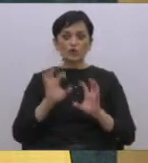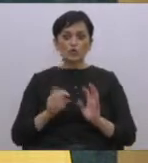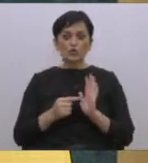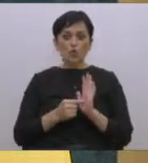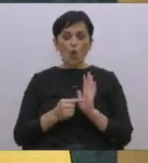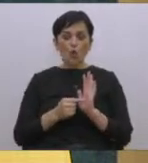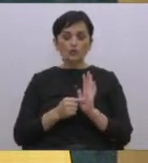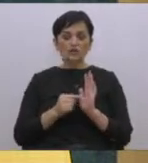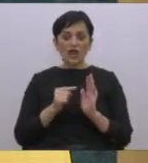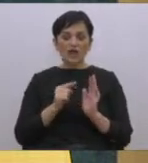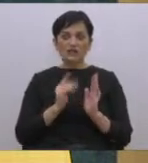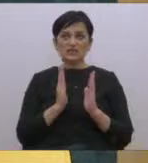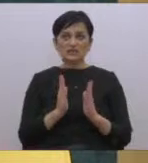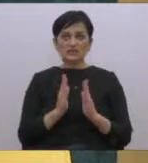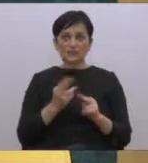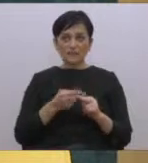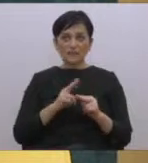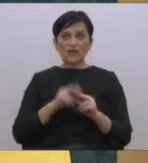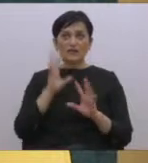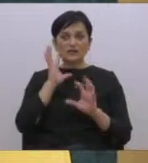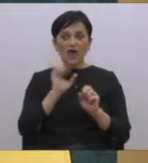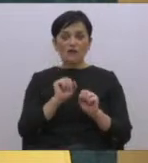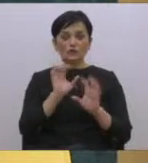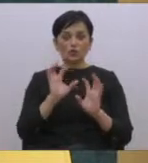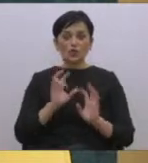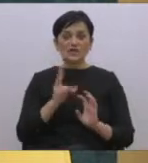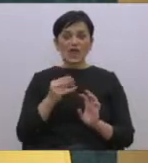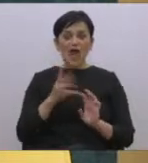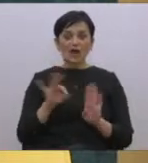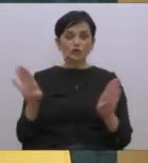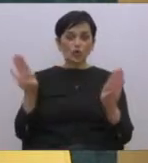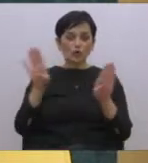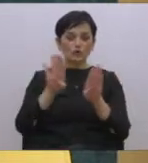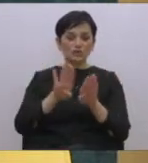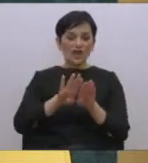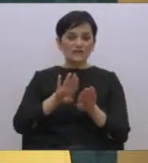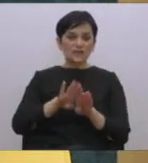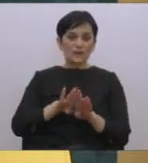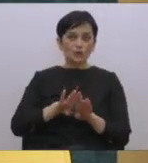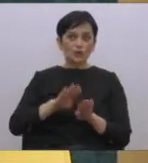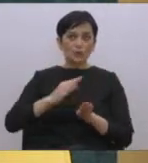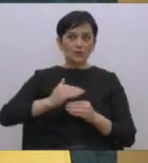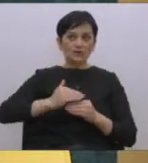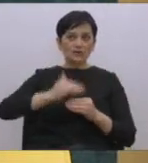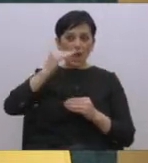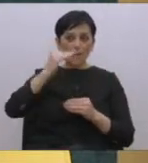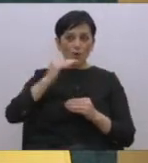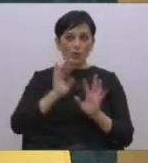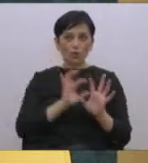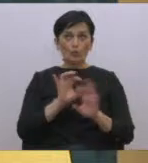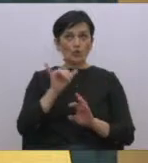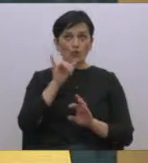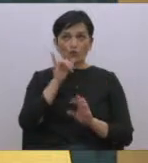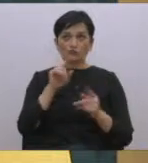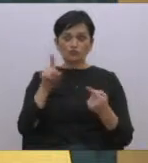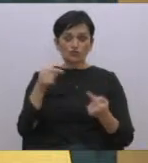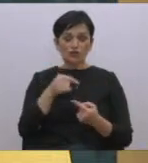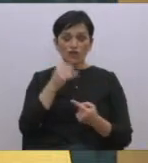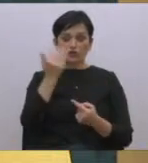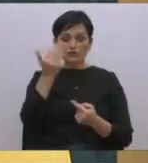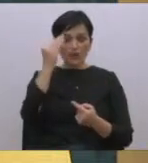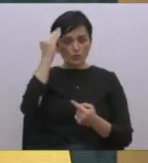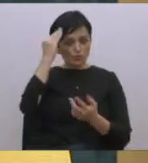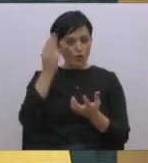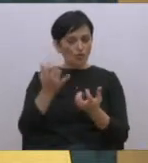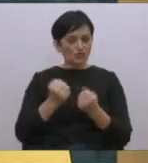da, asebe, stauda fi scodexit, uzurul hops, NATO stand, taseba dobi, zamahlebas. Și asta v-am zis, verga uziere, când s-a zrebat, s-a